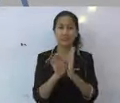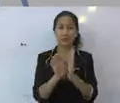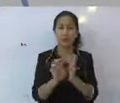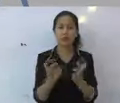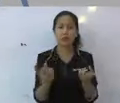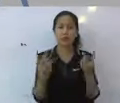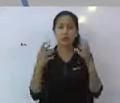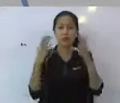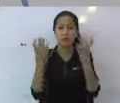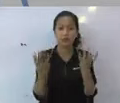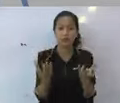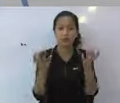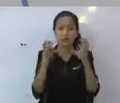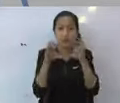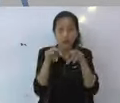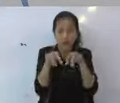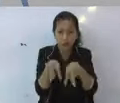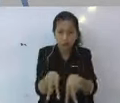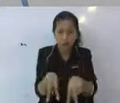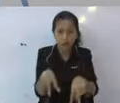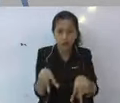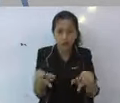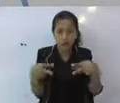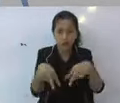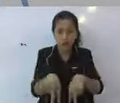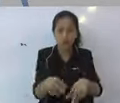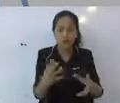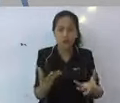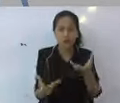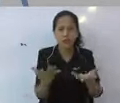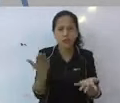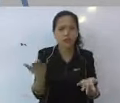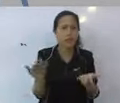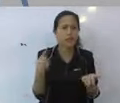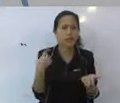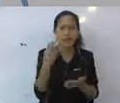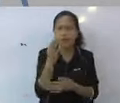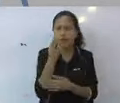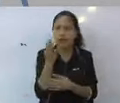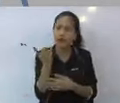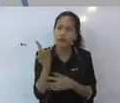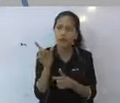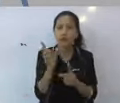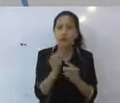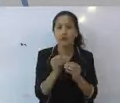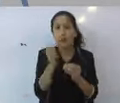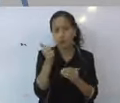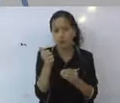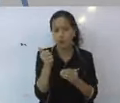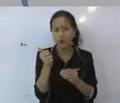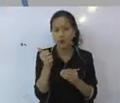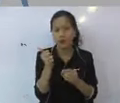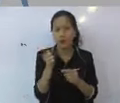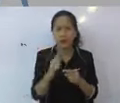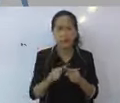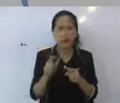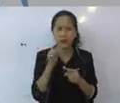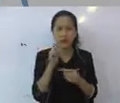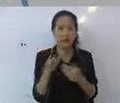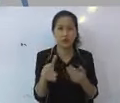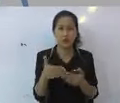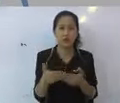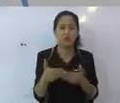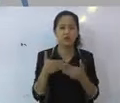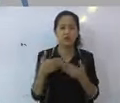remote areas, yung mga isla na. Yes. Na talagang walang, ano kumbaga, mahirap pumitas ng